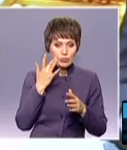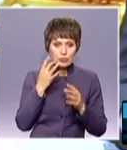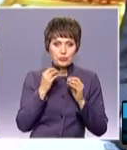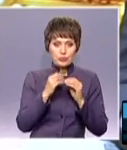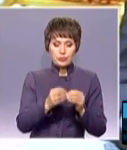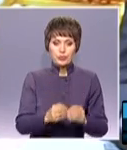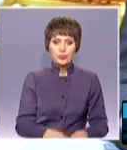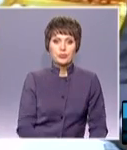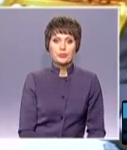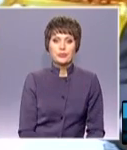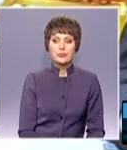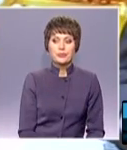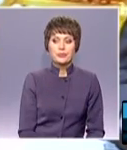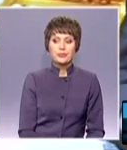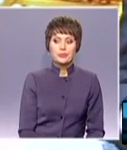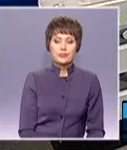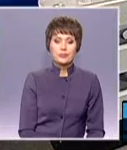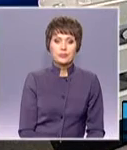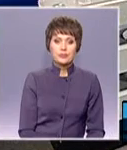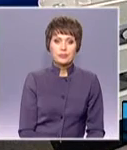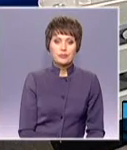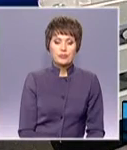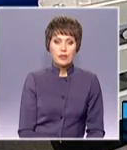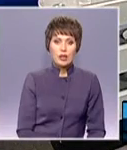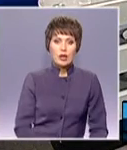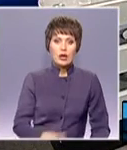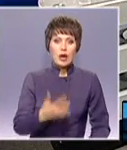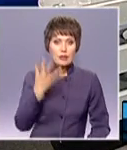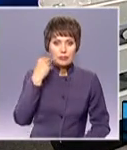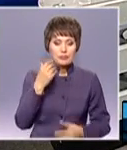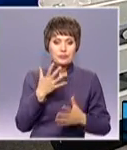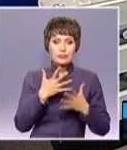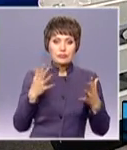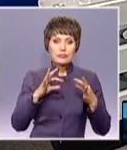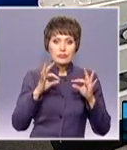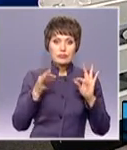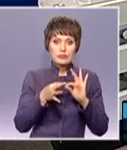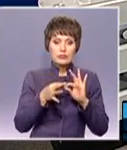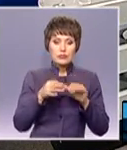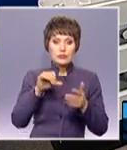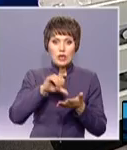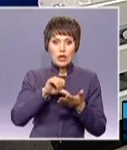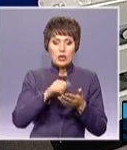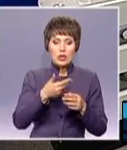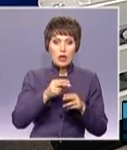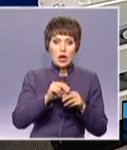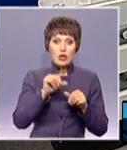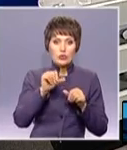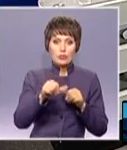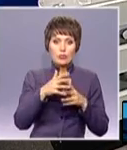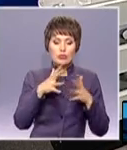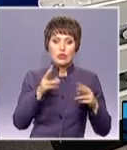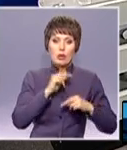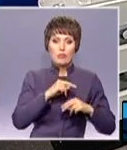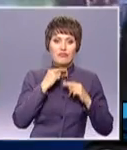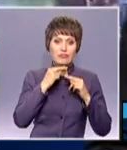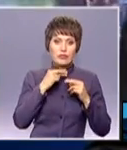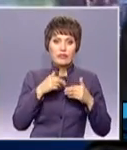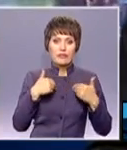отрамыз. Еркен Ербекович, у нас в Алматы какие-то наиболее сложные участки есть, где вам приходится больше работать, уделять